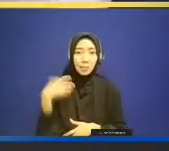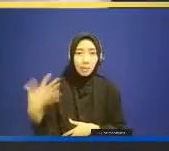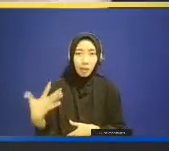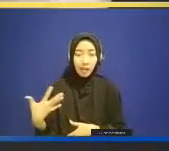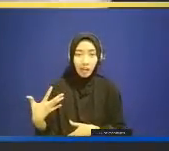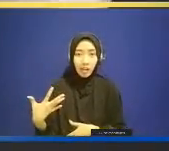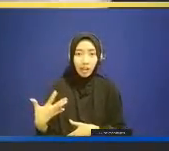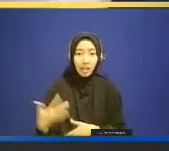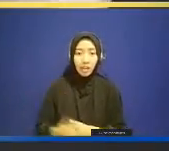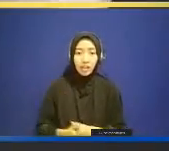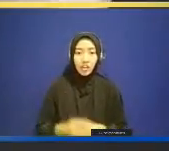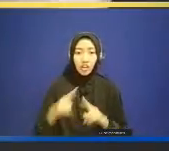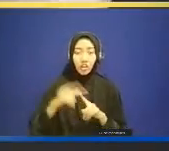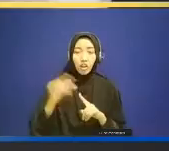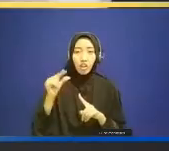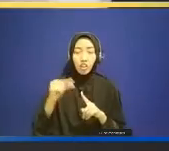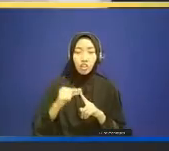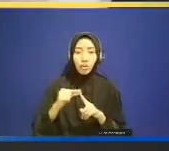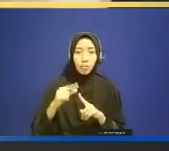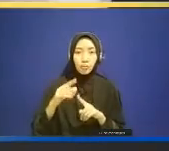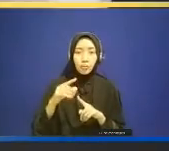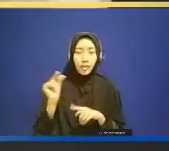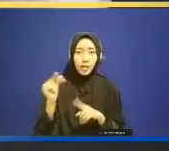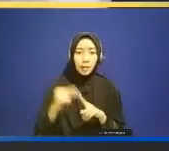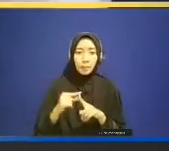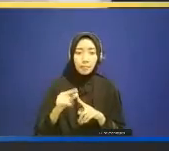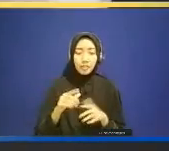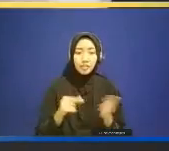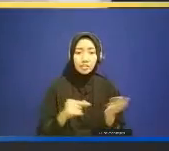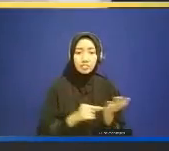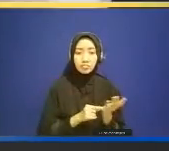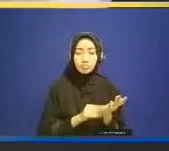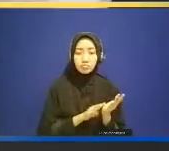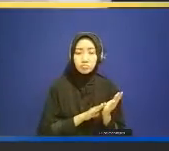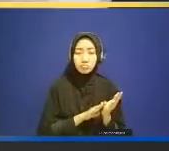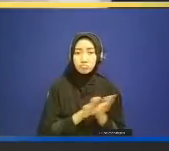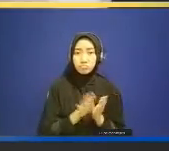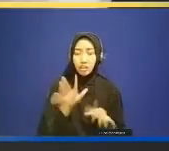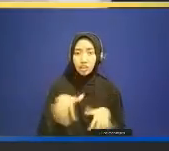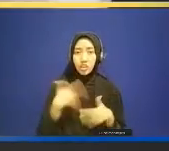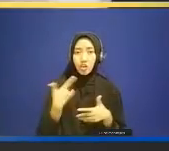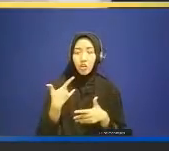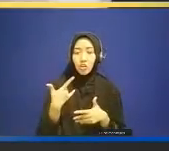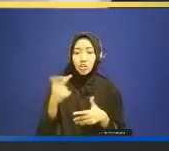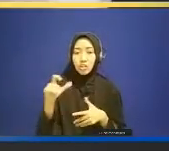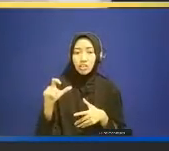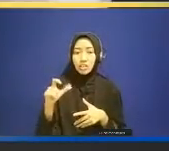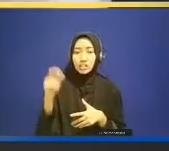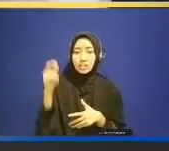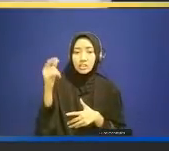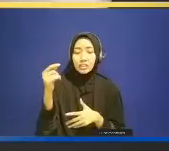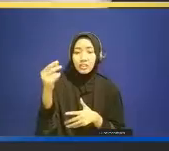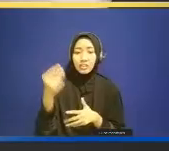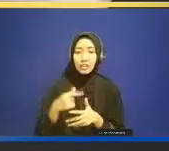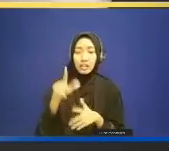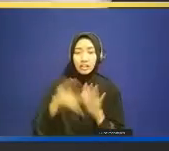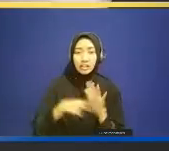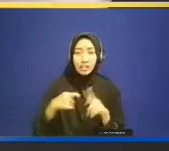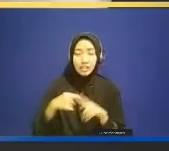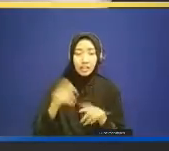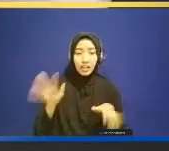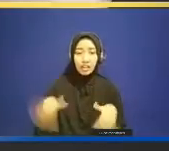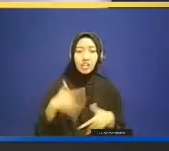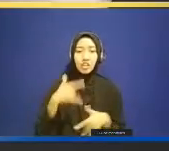Kenapa nggak di Top misalnya dengan simcardnya dittopad kemudian bisa dicas out bisa dilink aja